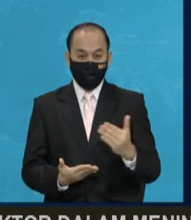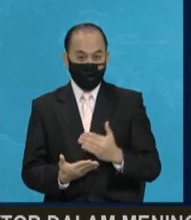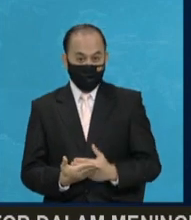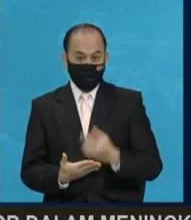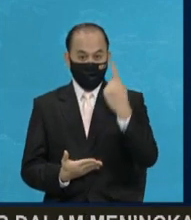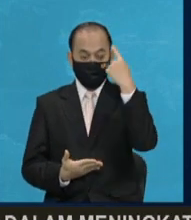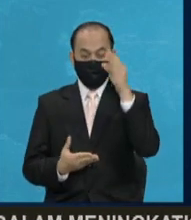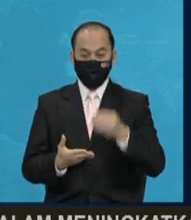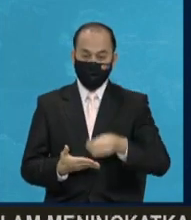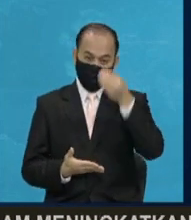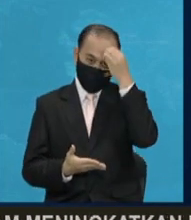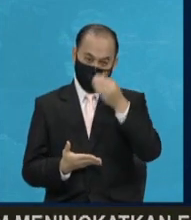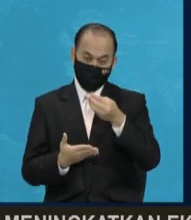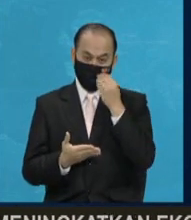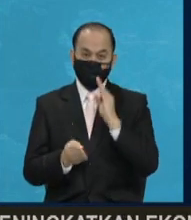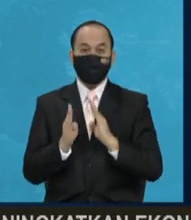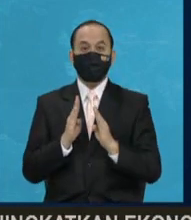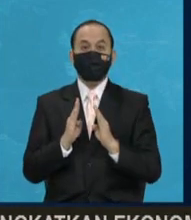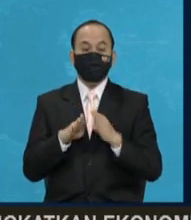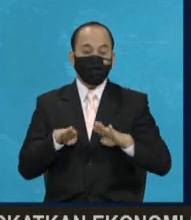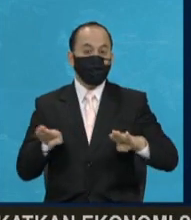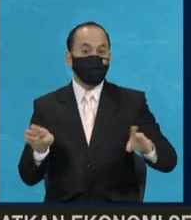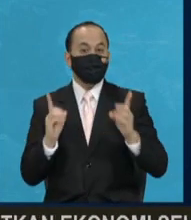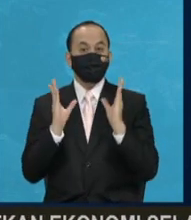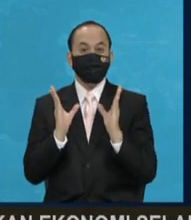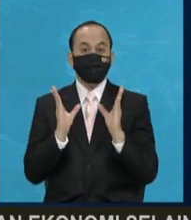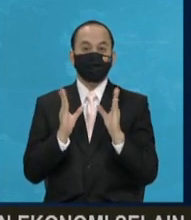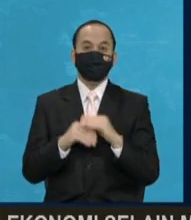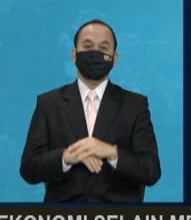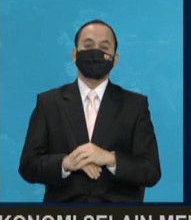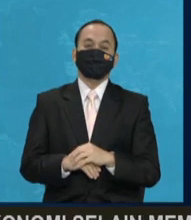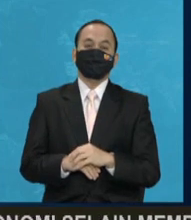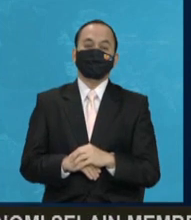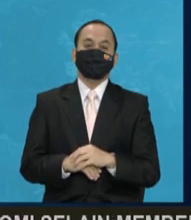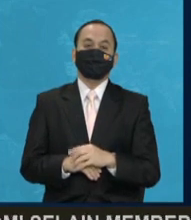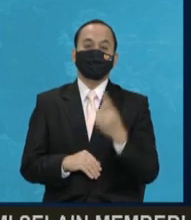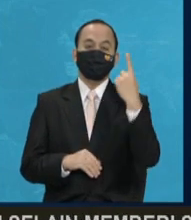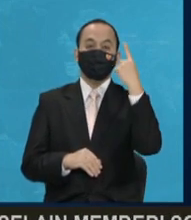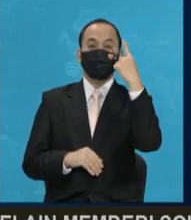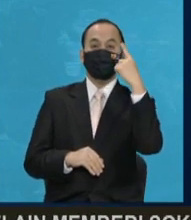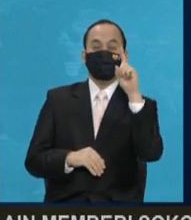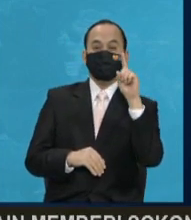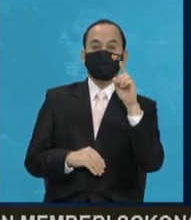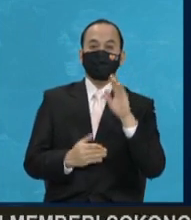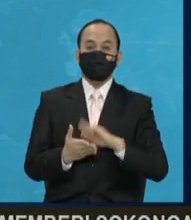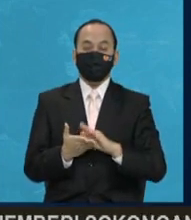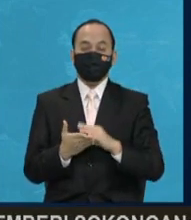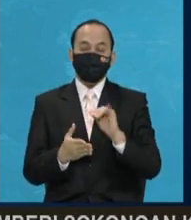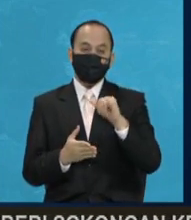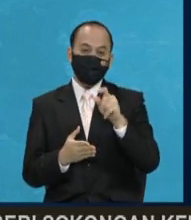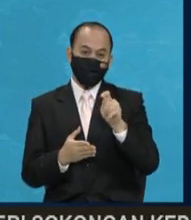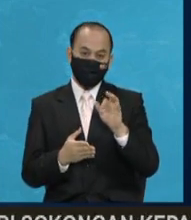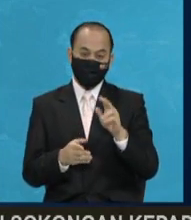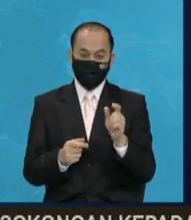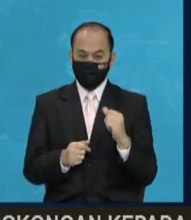untuk belajar bahasa bahasa kita Nitro nenek-nenek ternyata venosum untuk untuk memupuk jadi diri atau